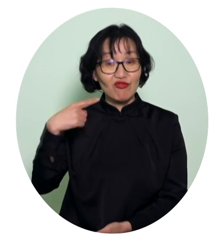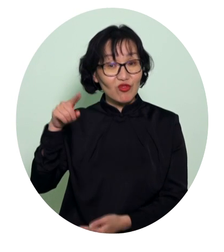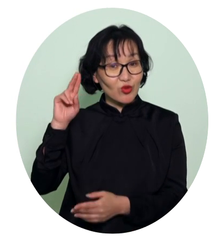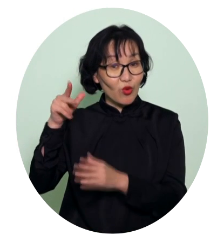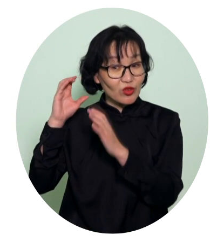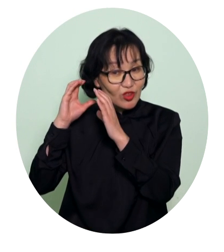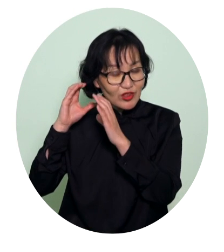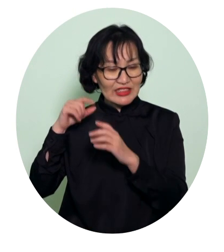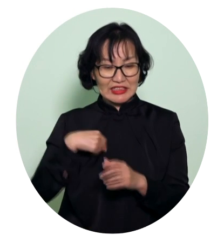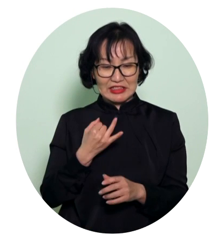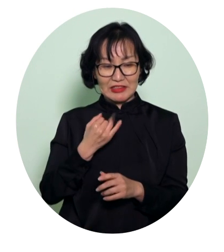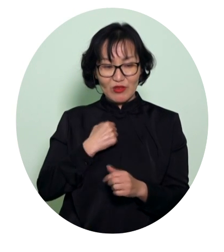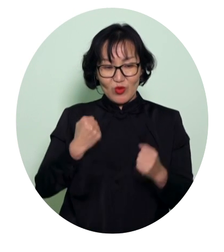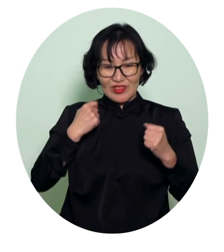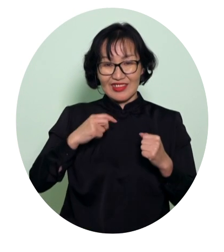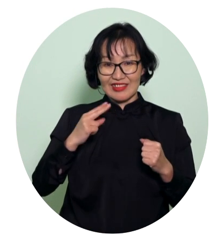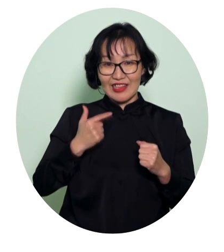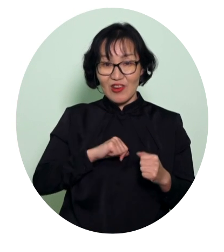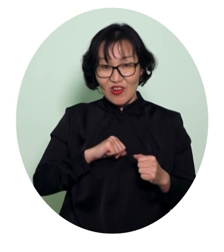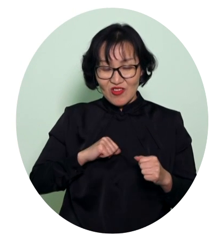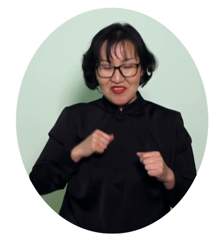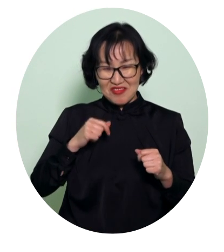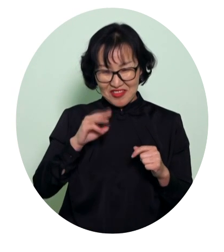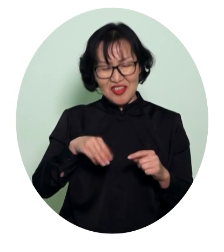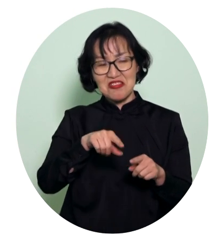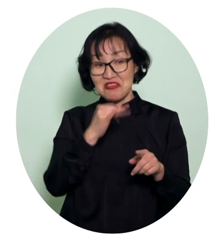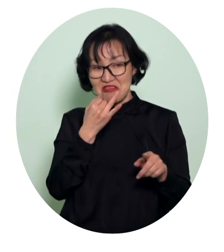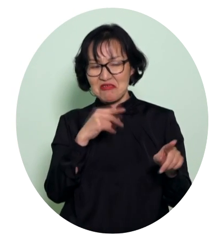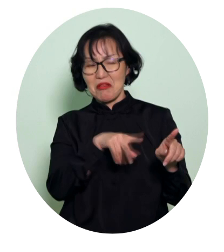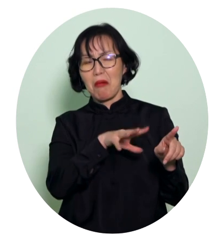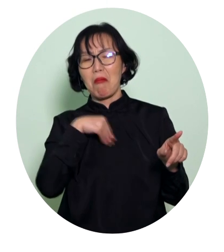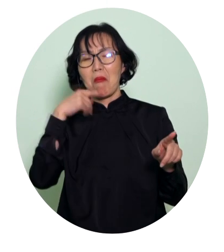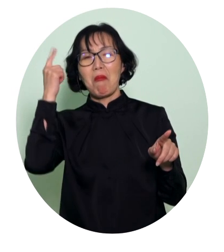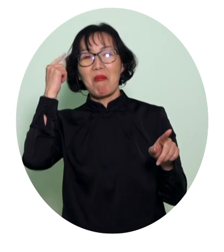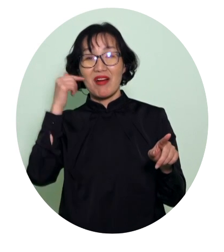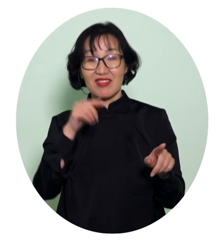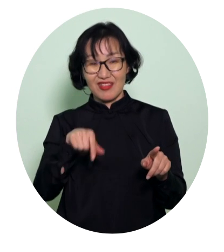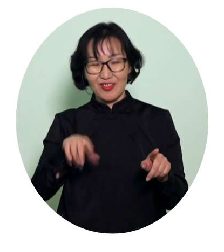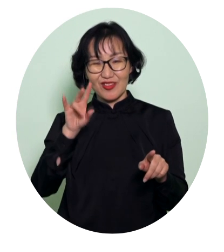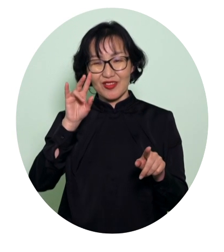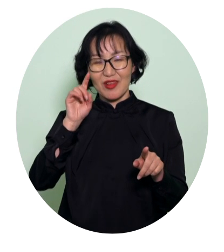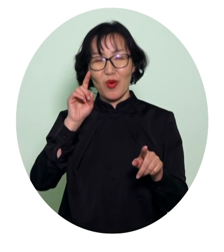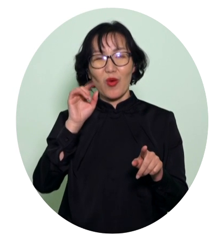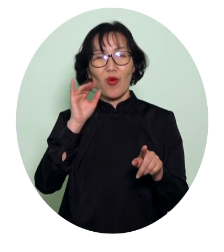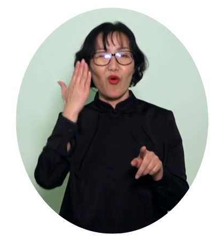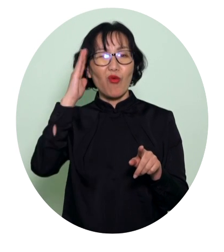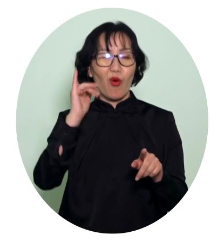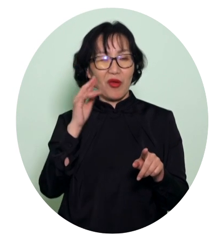Ихийнхэн дуг сонссон эсгэл даг сум юм билээ. Ингдэг гэдгийг нь мэддэг хашир уяач ном юм